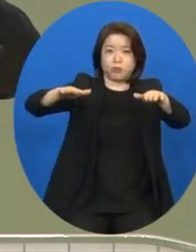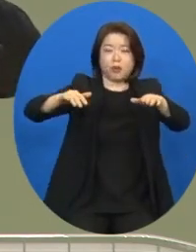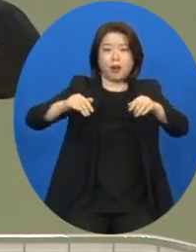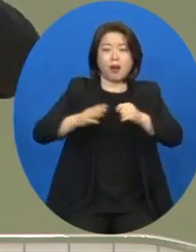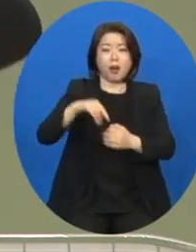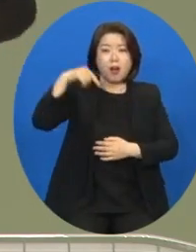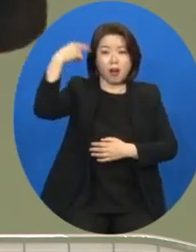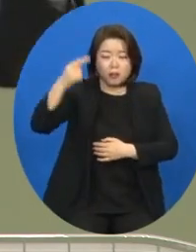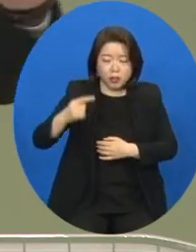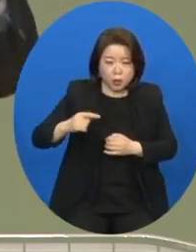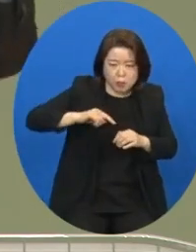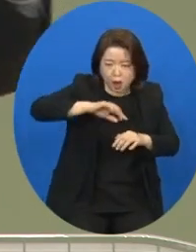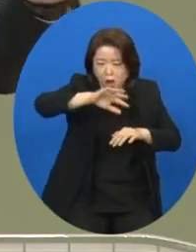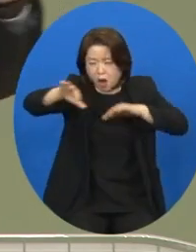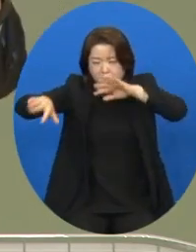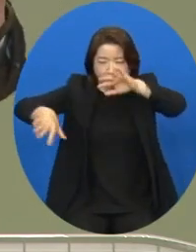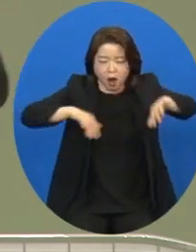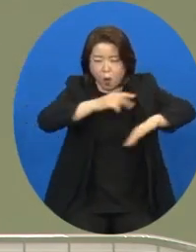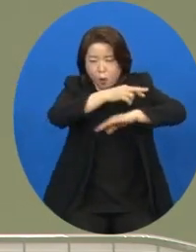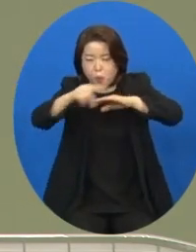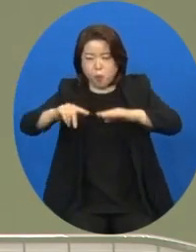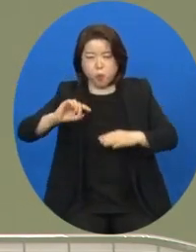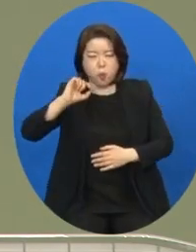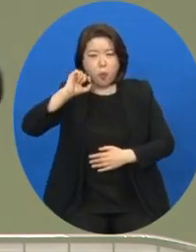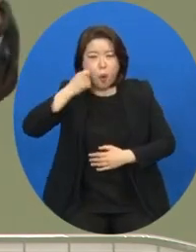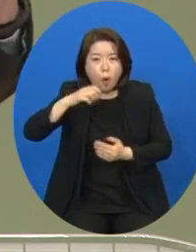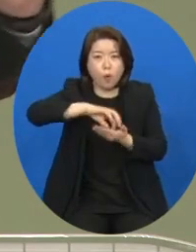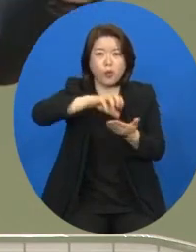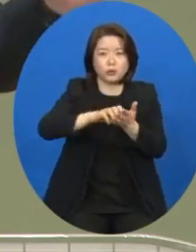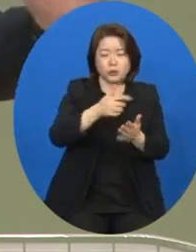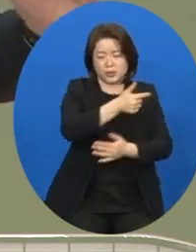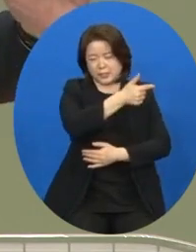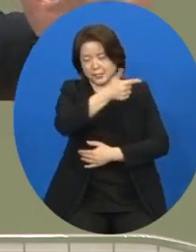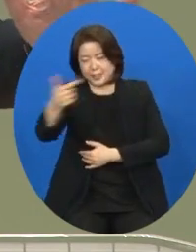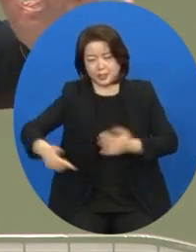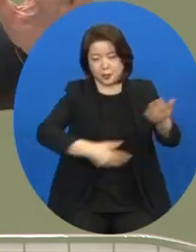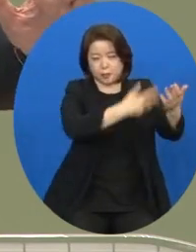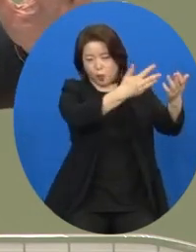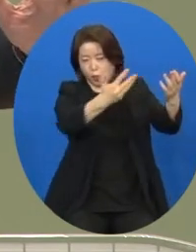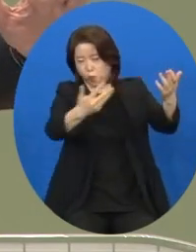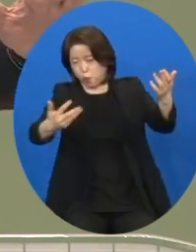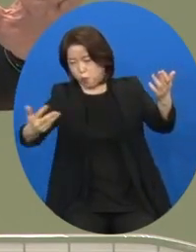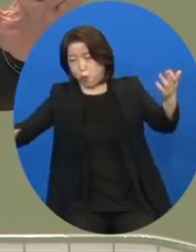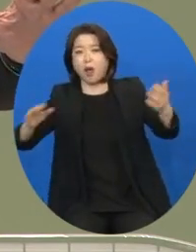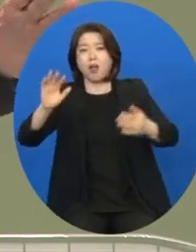다음에는 헤엄을 쳐도 건너가기 어려울 큰 강이 되더라.